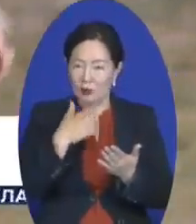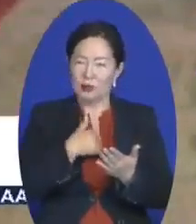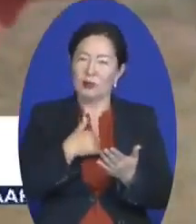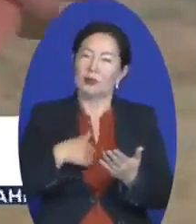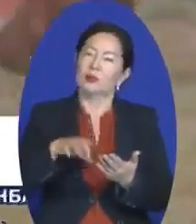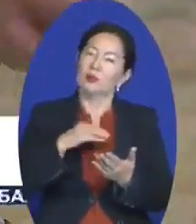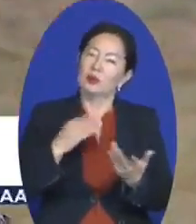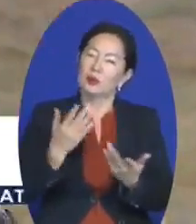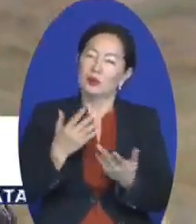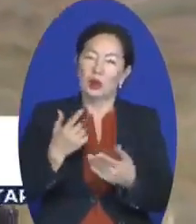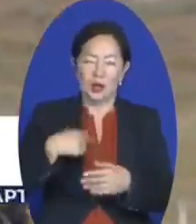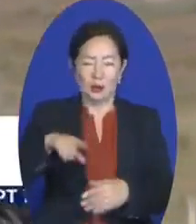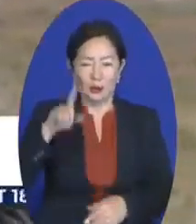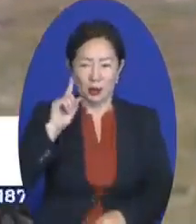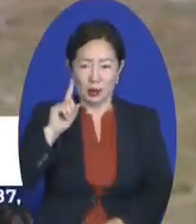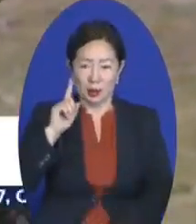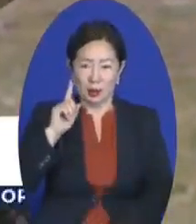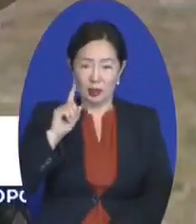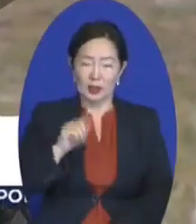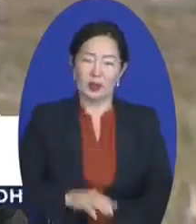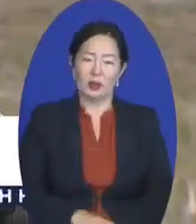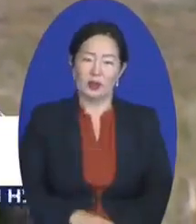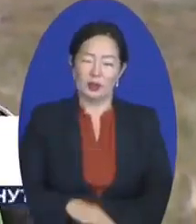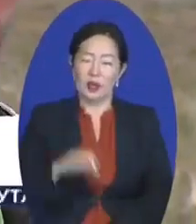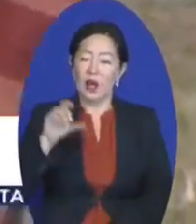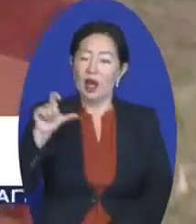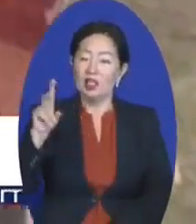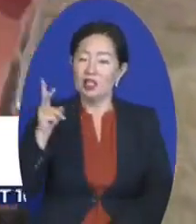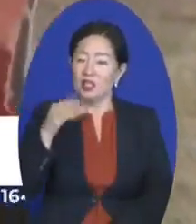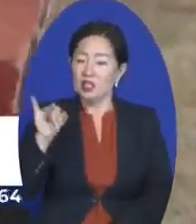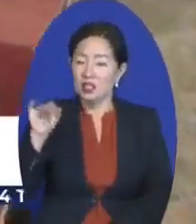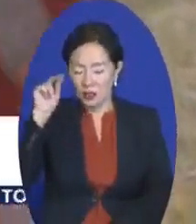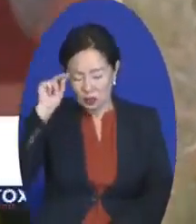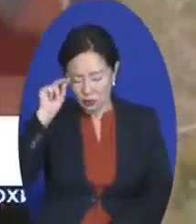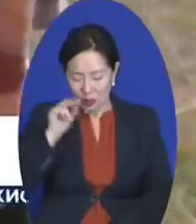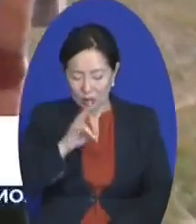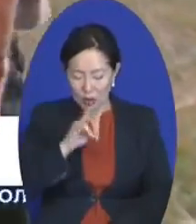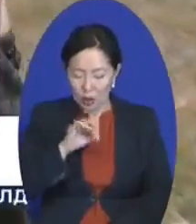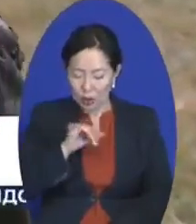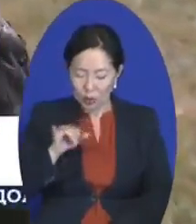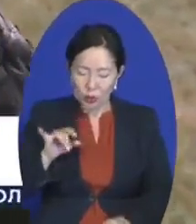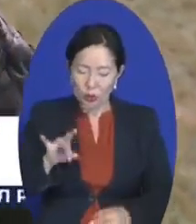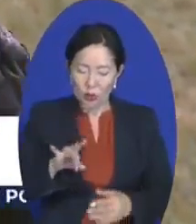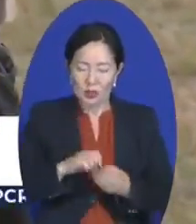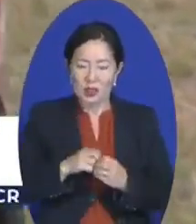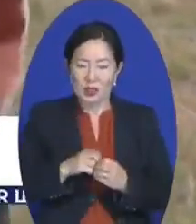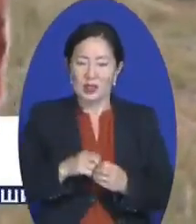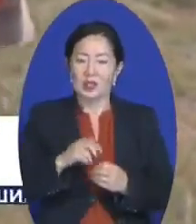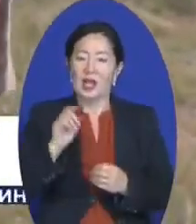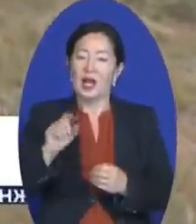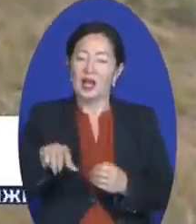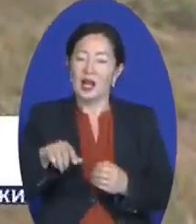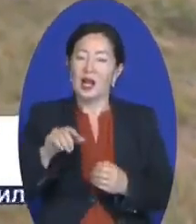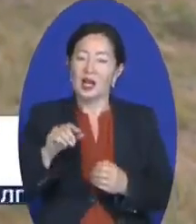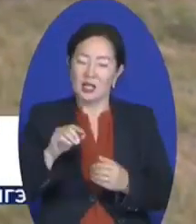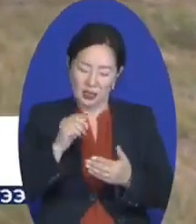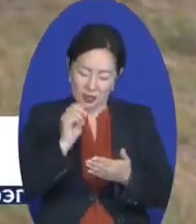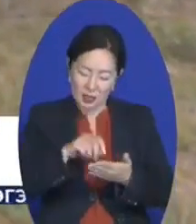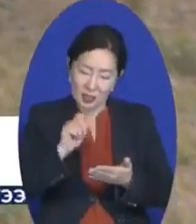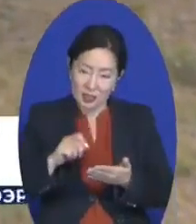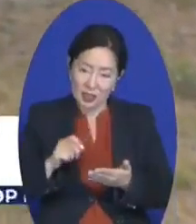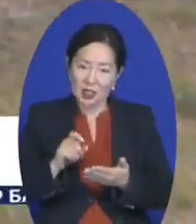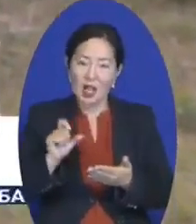нэг хамгийн түрүүнд авчиад ер нь бол эсгээгээ хийж сурсан. Нойлураар тэгээ эсгээгээ хийгээд энийг ширчээ дараа